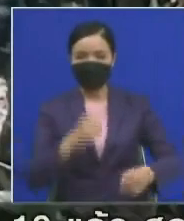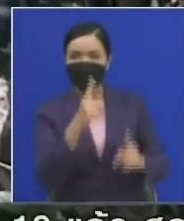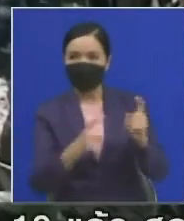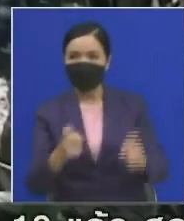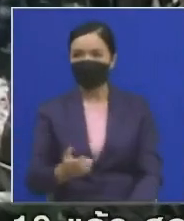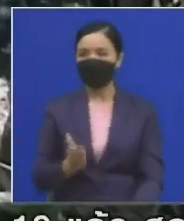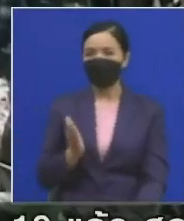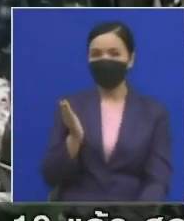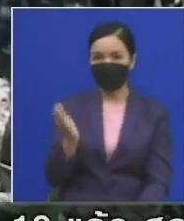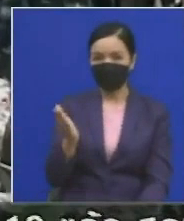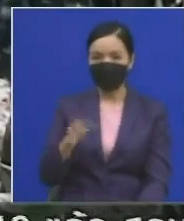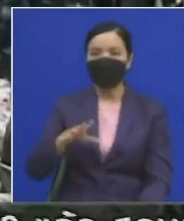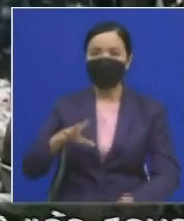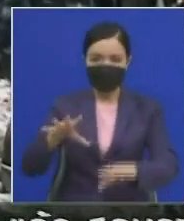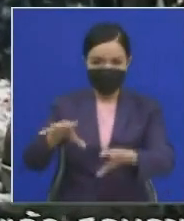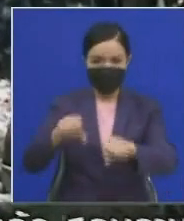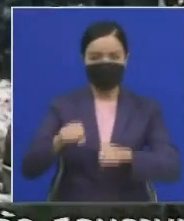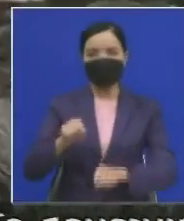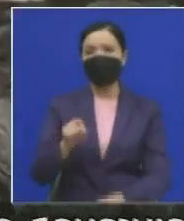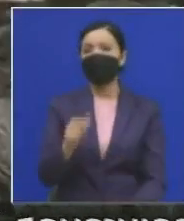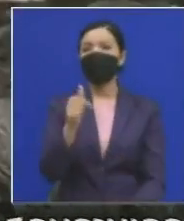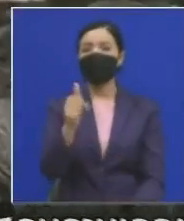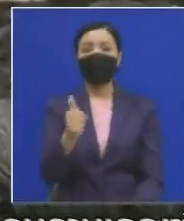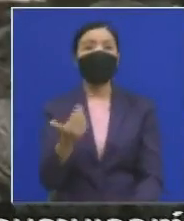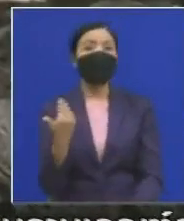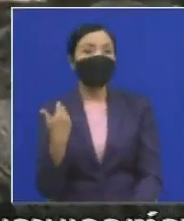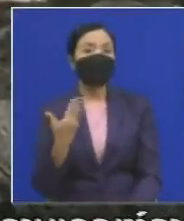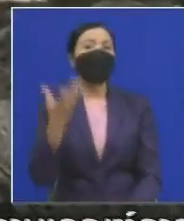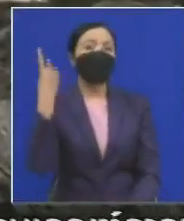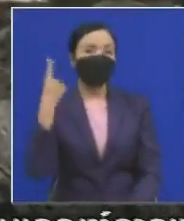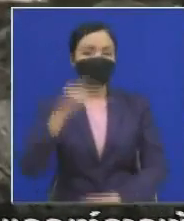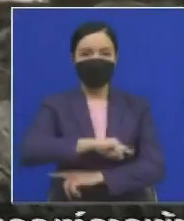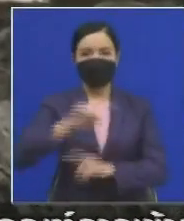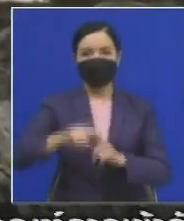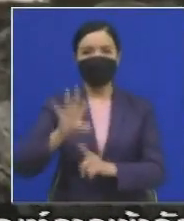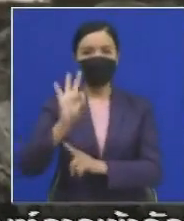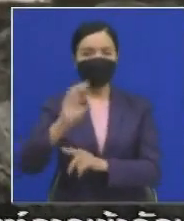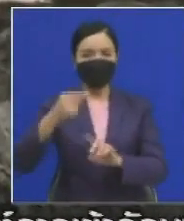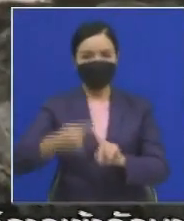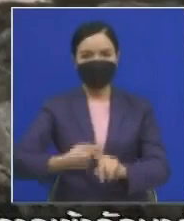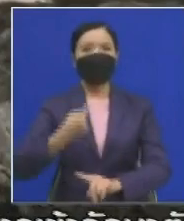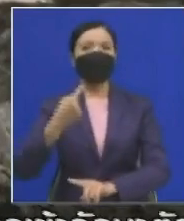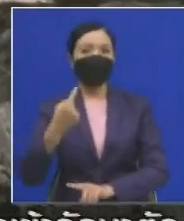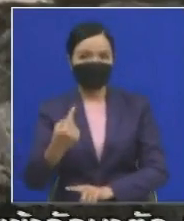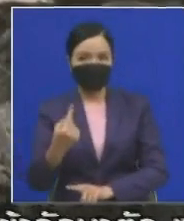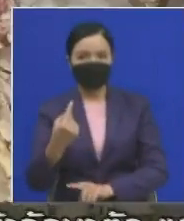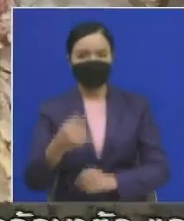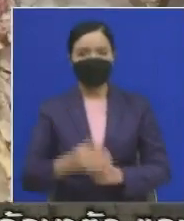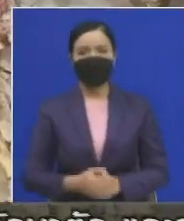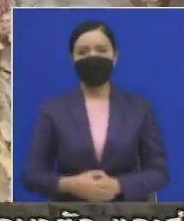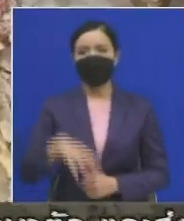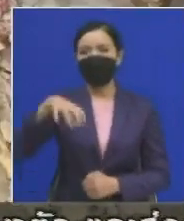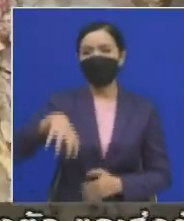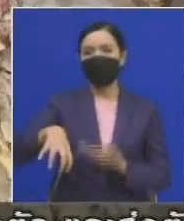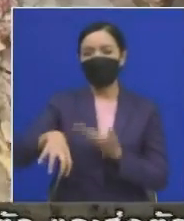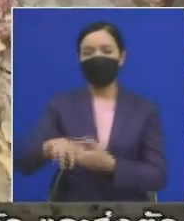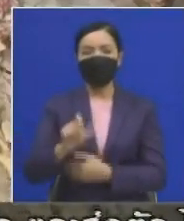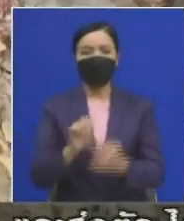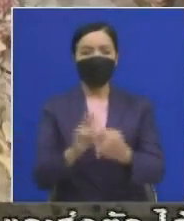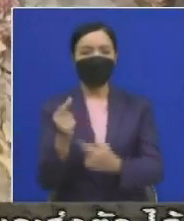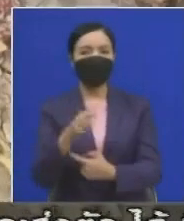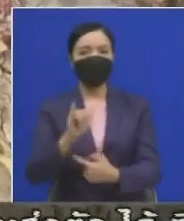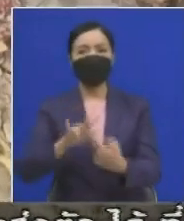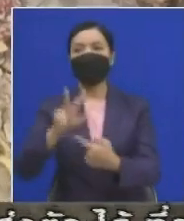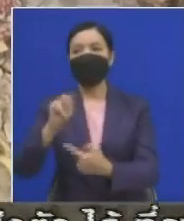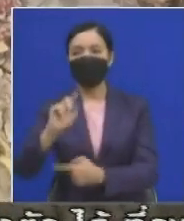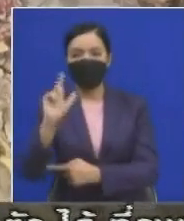อัี้เปนของกลางที่ไปตรวจยึดได้ไการเกิดขนตั้แตเมวานที่ 9 ม.finจภ ทด้านของุทยา แห่ชาตทองภาภูมิม